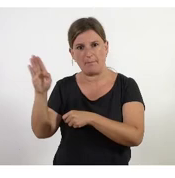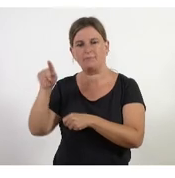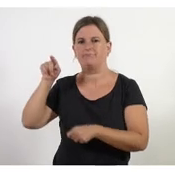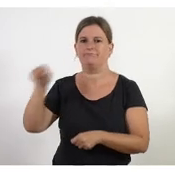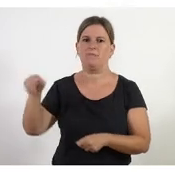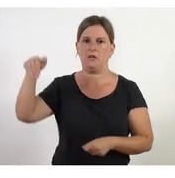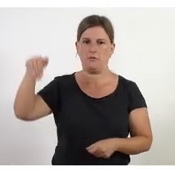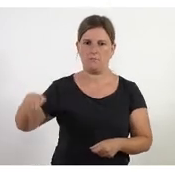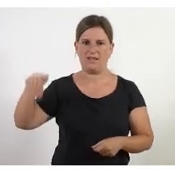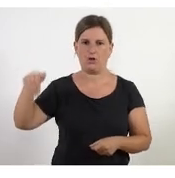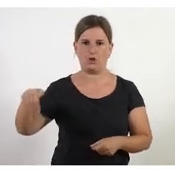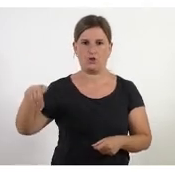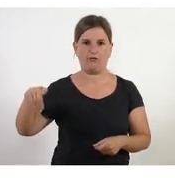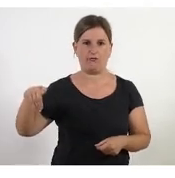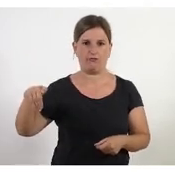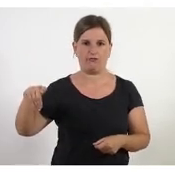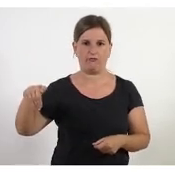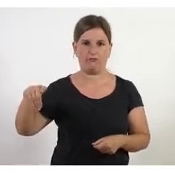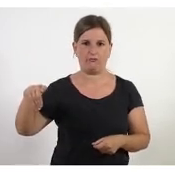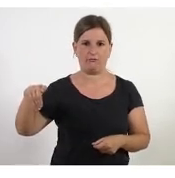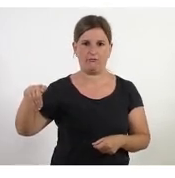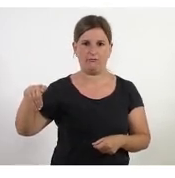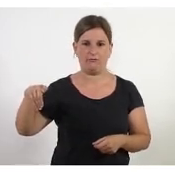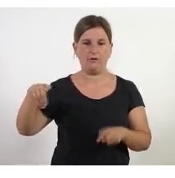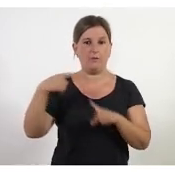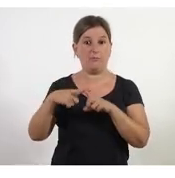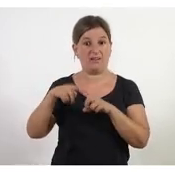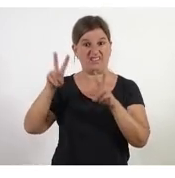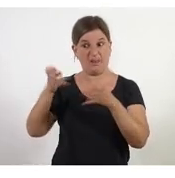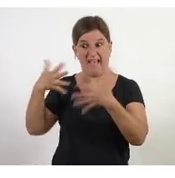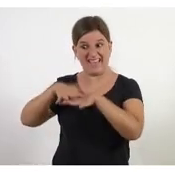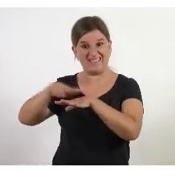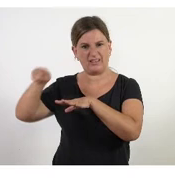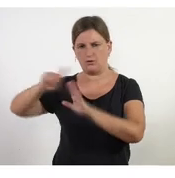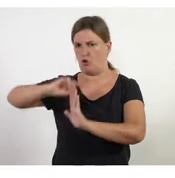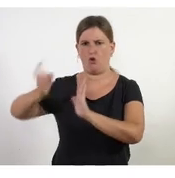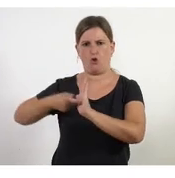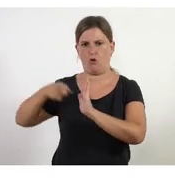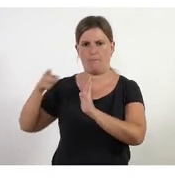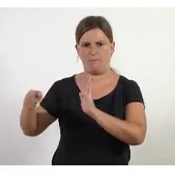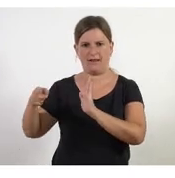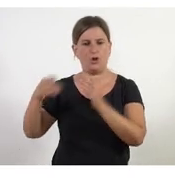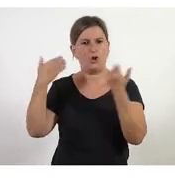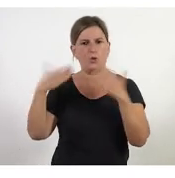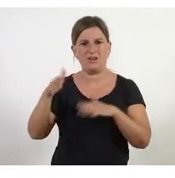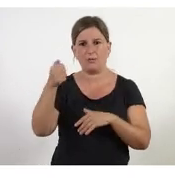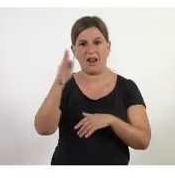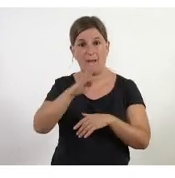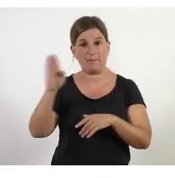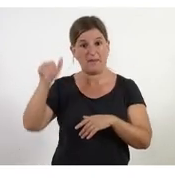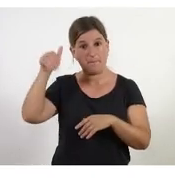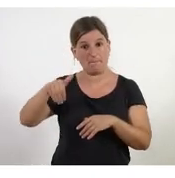estàvem comentant d'integració arriba al seu màxim exponent. Qualsevol aplicació que estem fent servir de